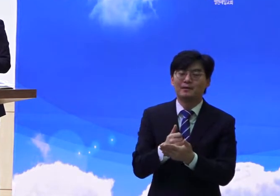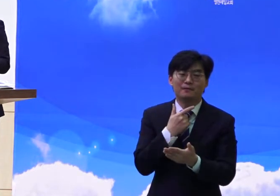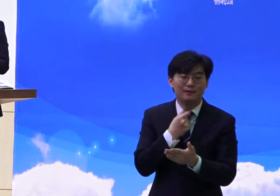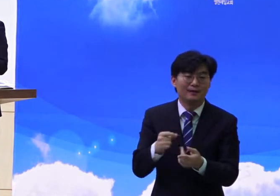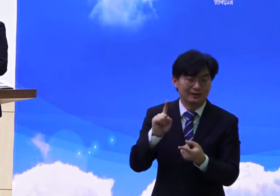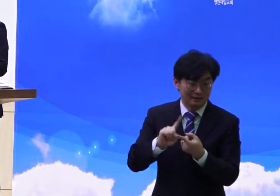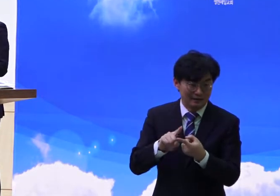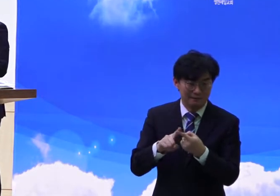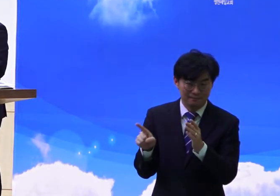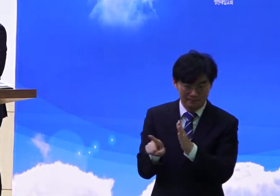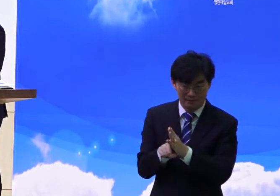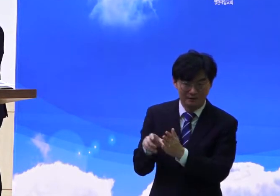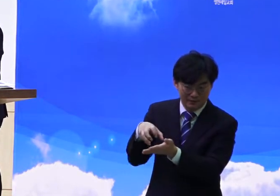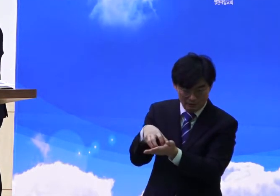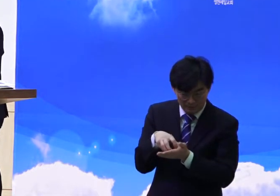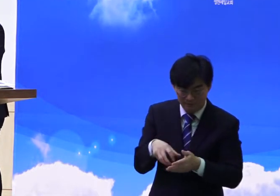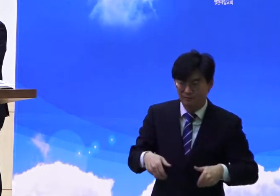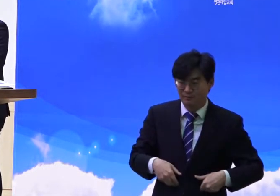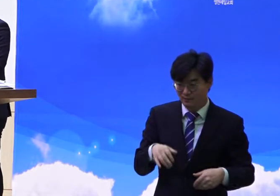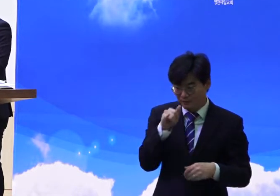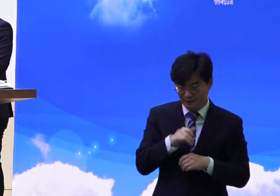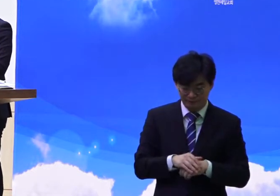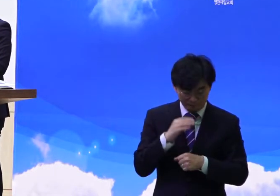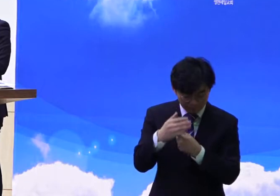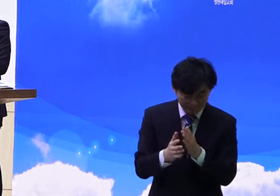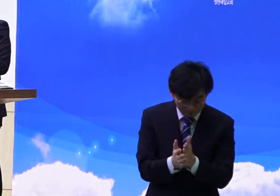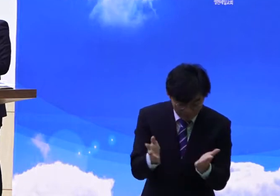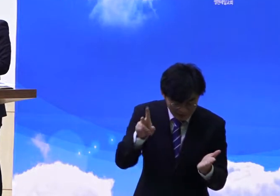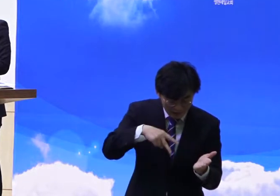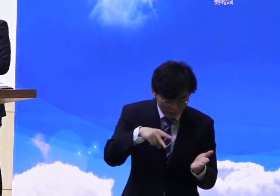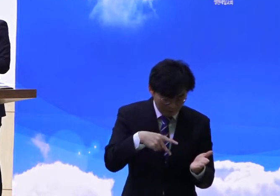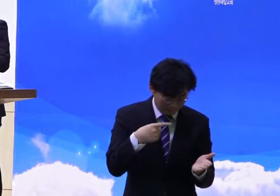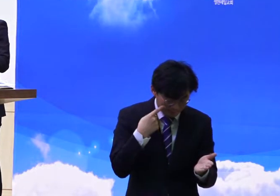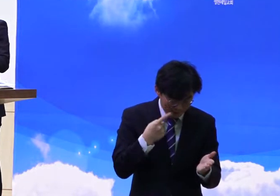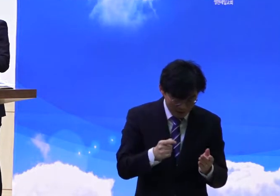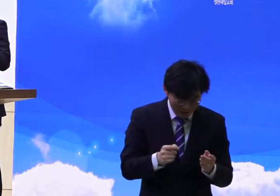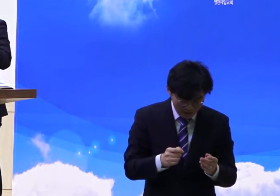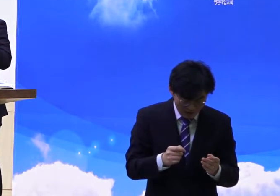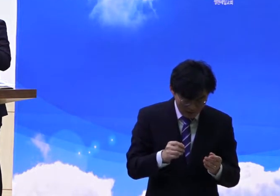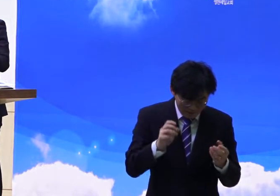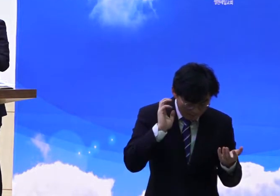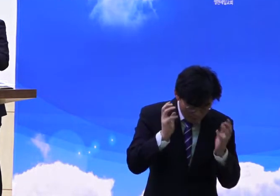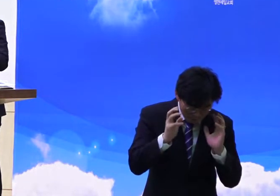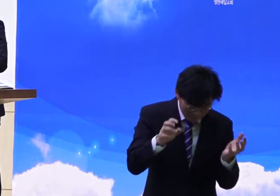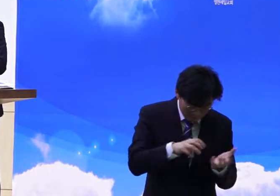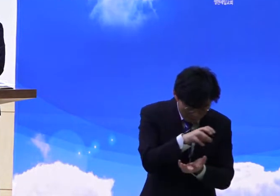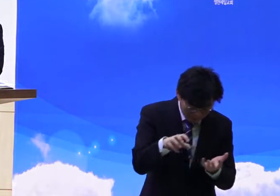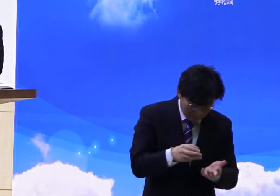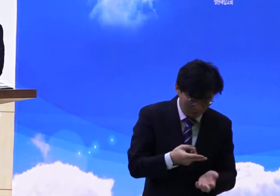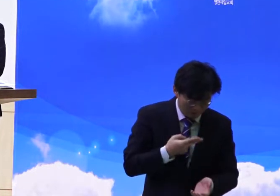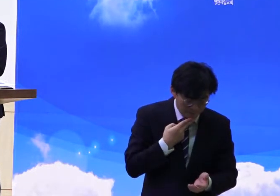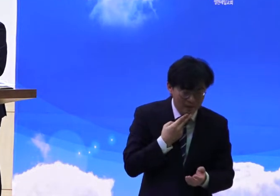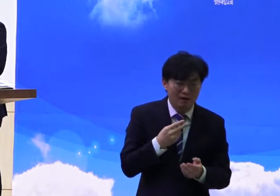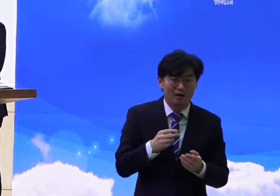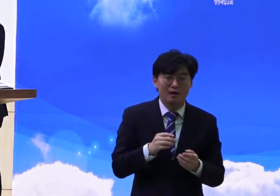성경 속의 복음의 메시지는 결코 복잡하지 않습니다. 오늘 본문에 있는 것처럼 보면